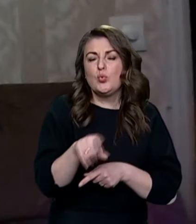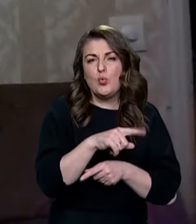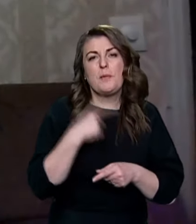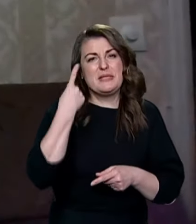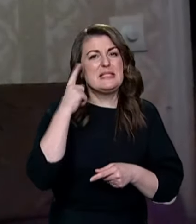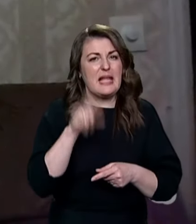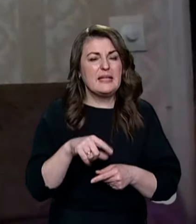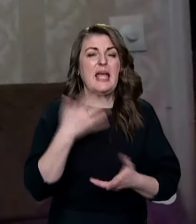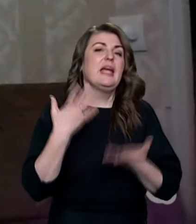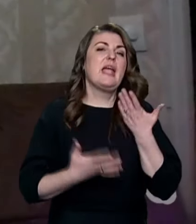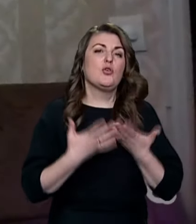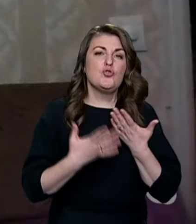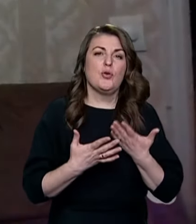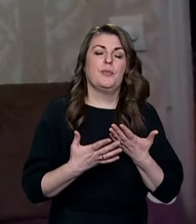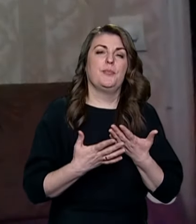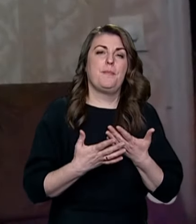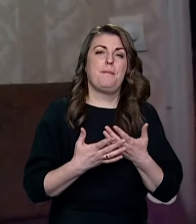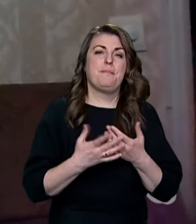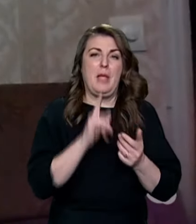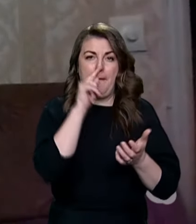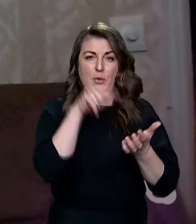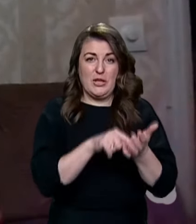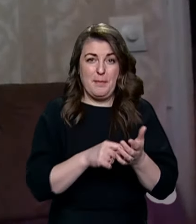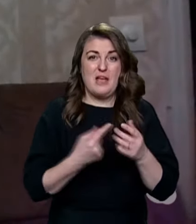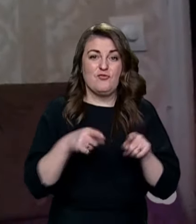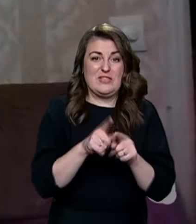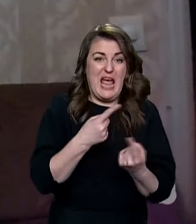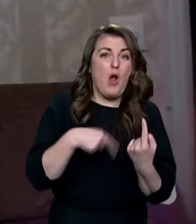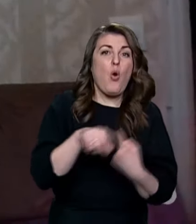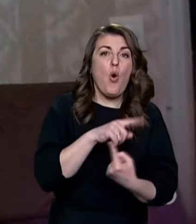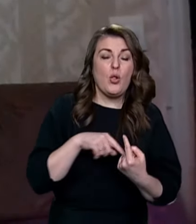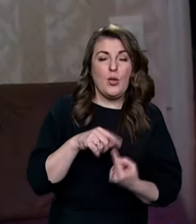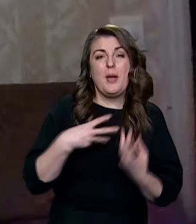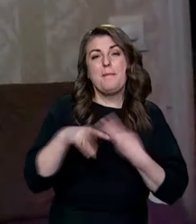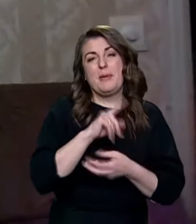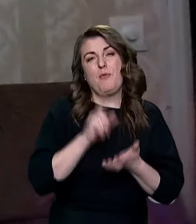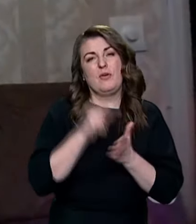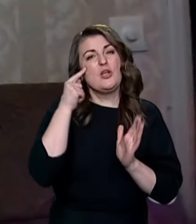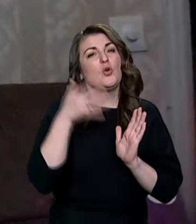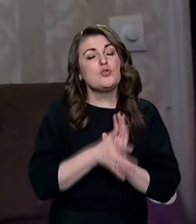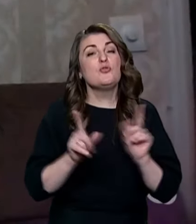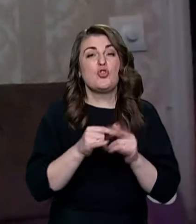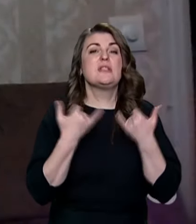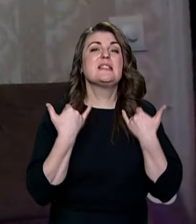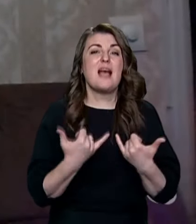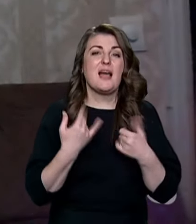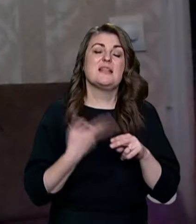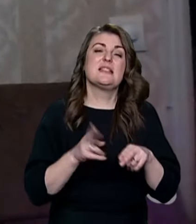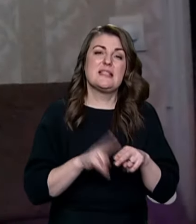знаєте, якщо потрапляєш в те коло, тобто ми повинні розуміти, що зараз,